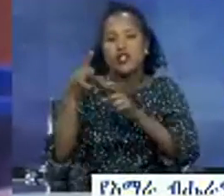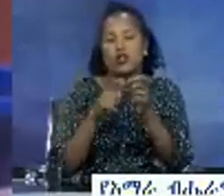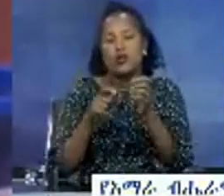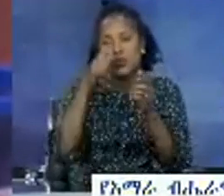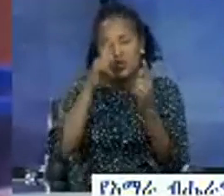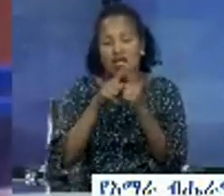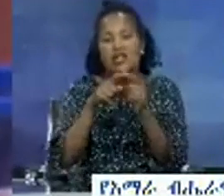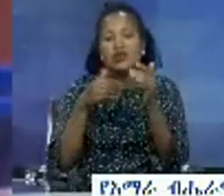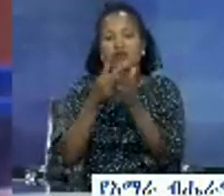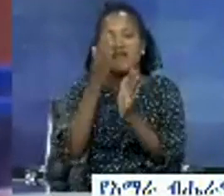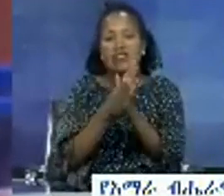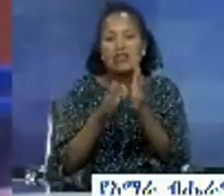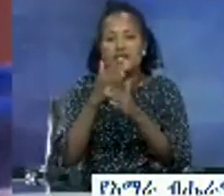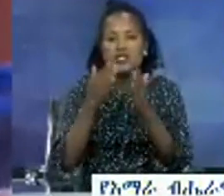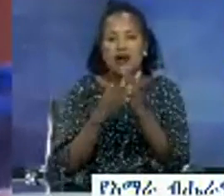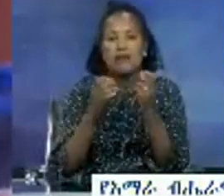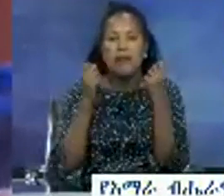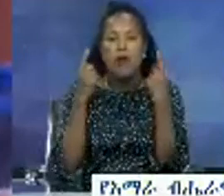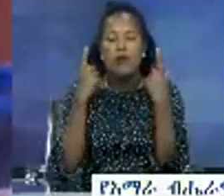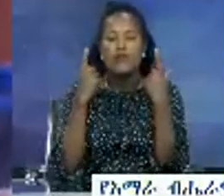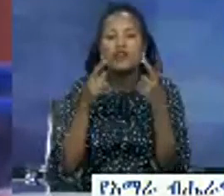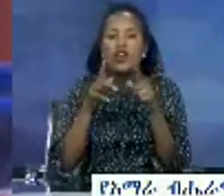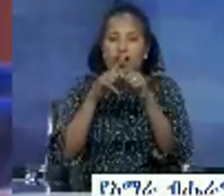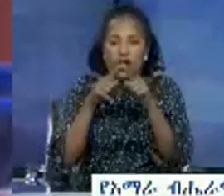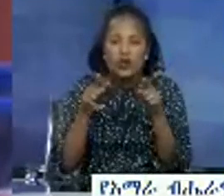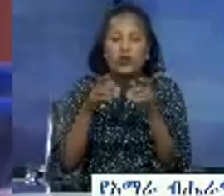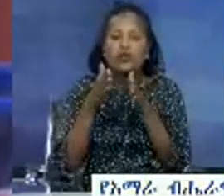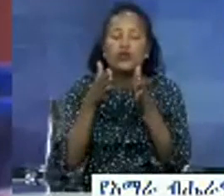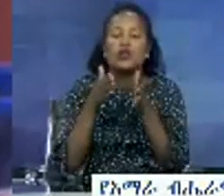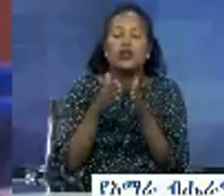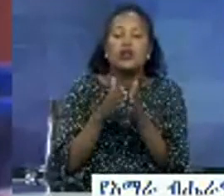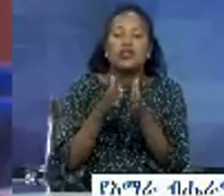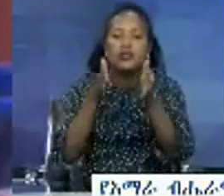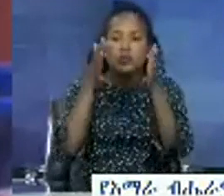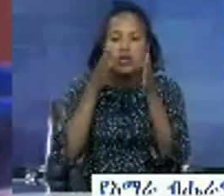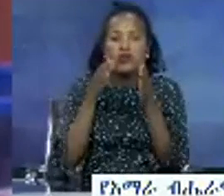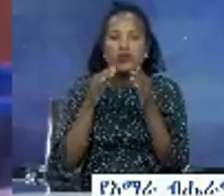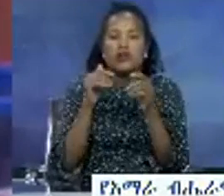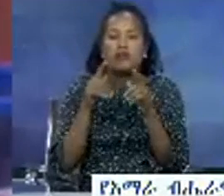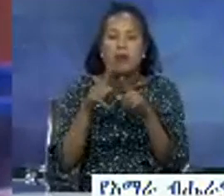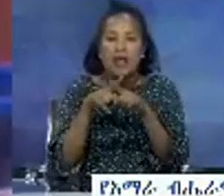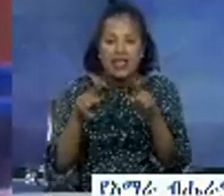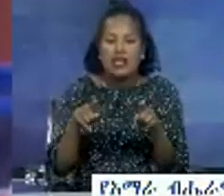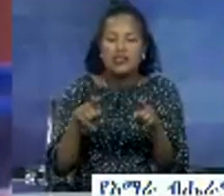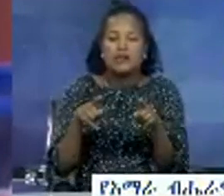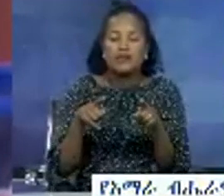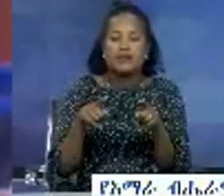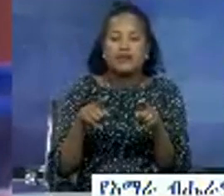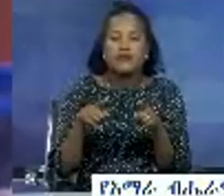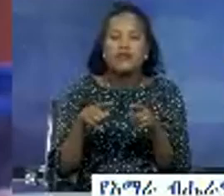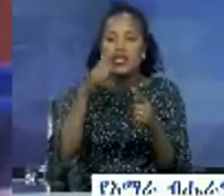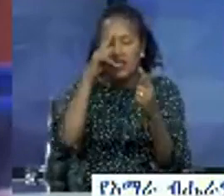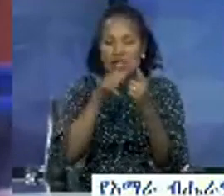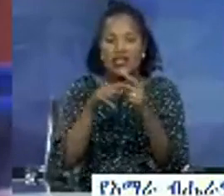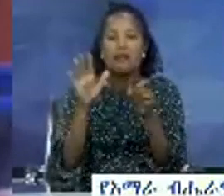የደረሱበትን የአፈጻጸም ደረጃ በማወቅ ልዩ ትኩረትና ርብርብ የሚሹ ጉዳዮችን በጠቃሚነት ቅደም ተከተል በመለየት የታቀደና